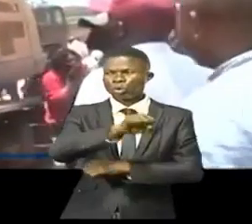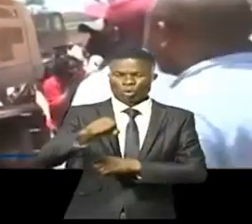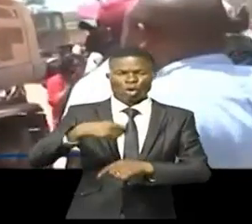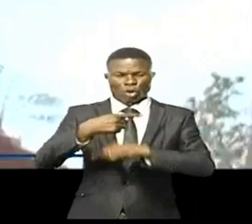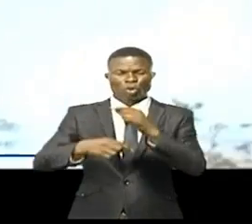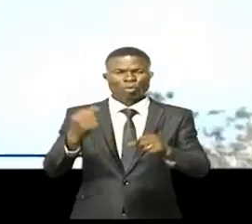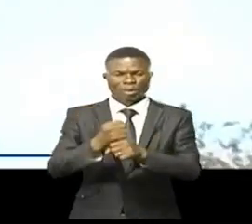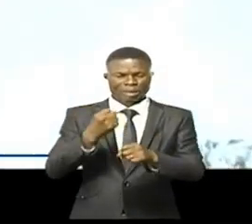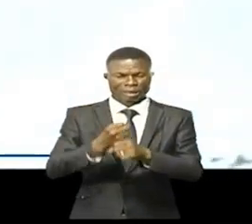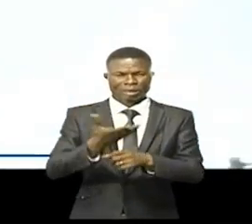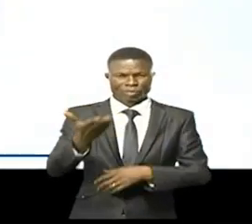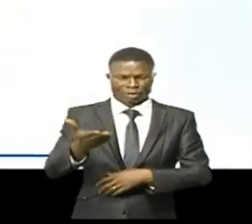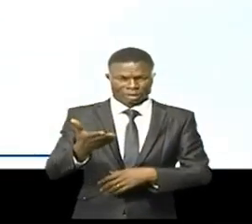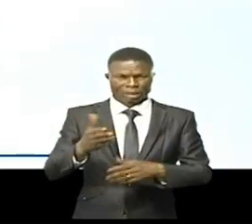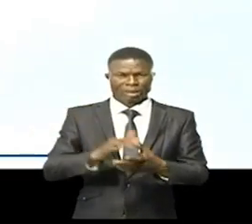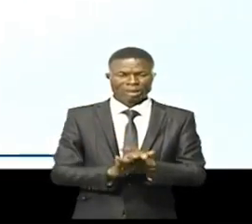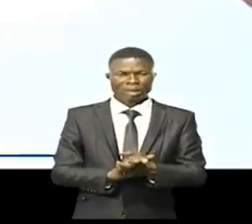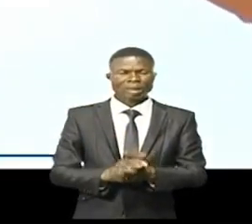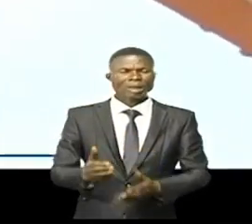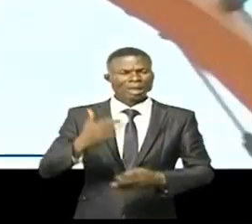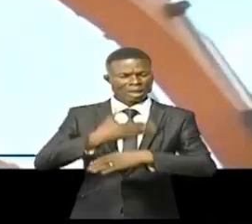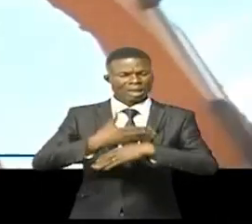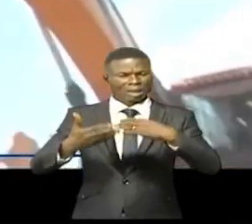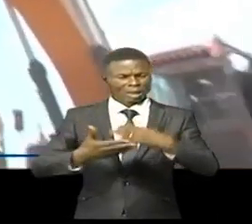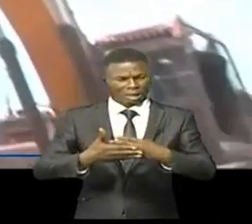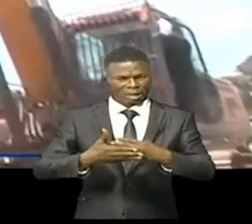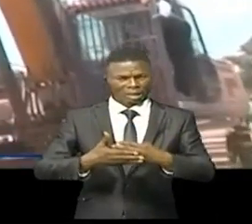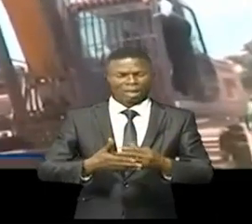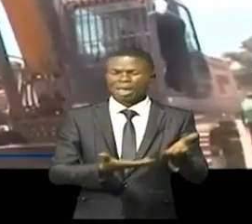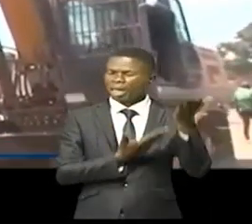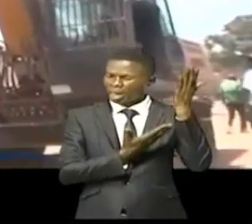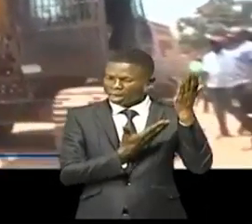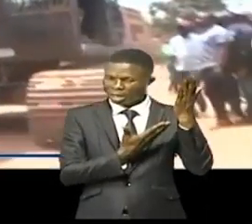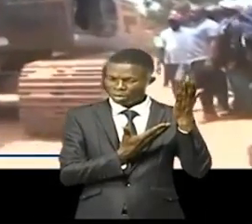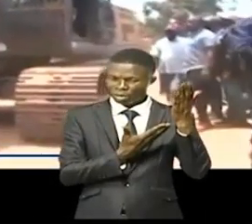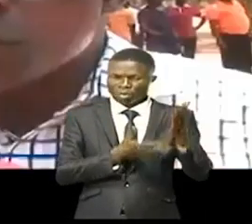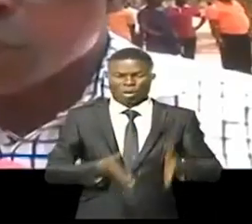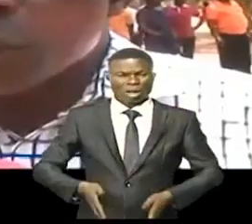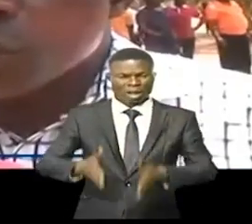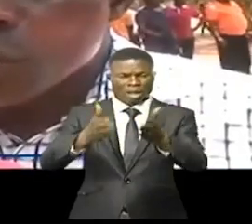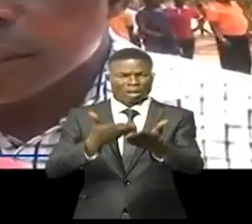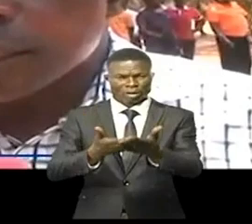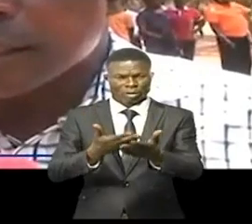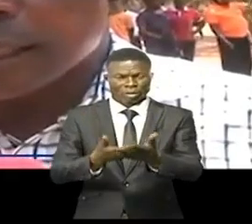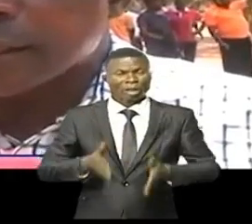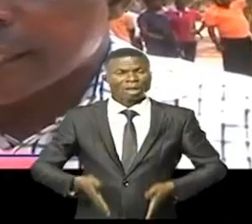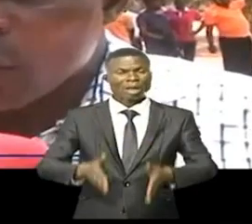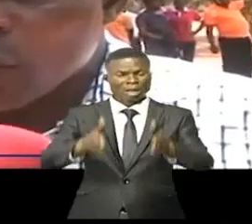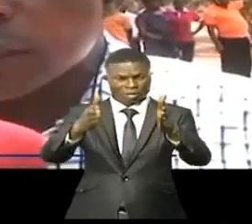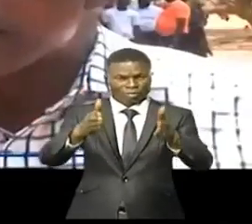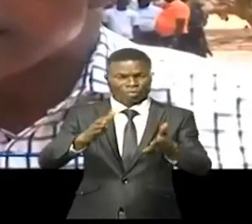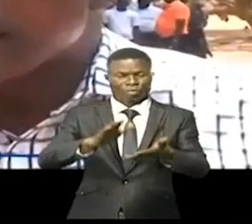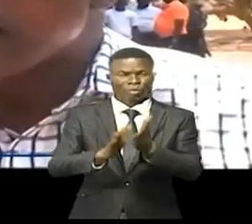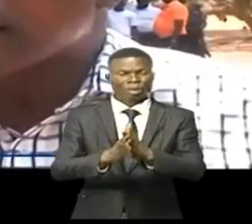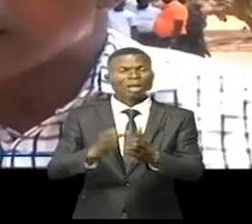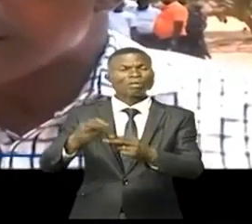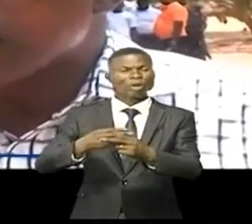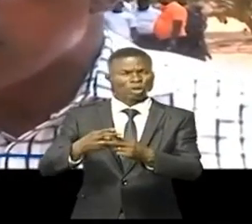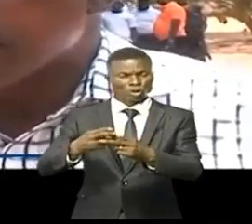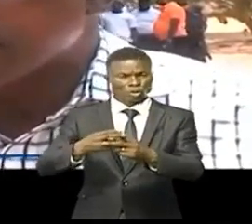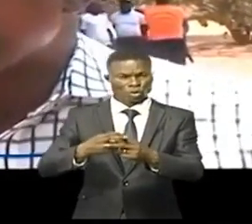du chantier. Le ministre des Infrastructures revient sur l'importance de ce tronçon routier. C'est une route qui sera très courte, c'est